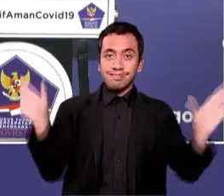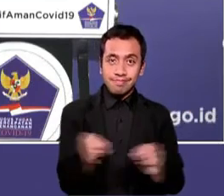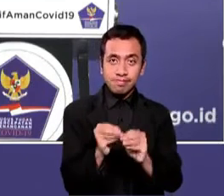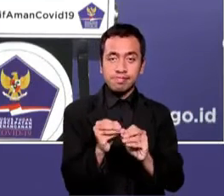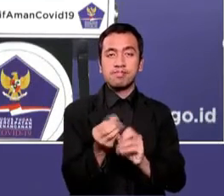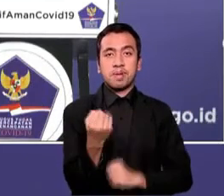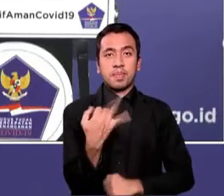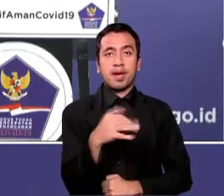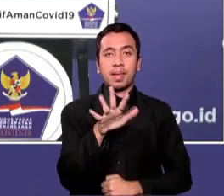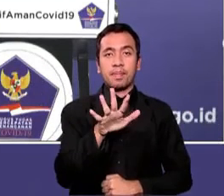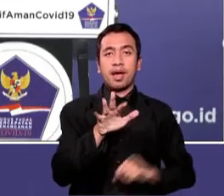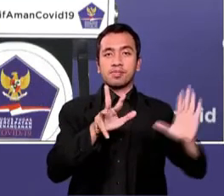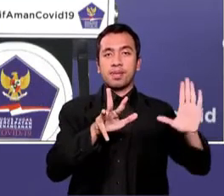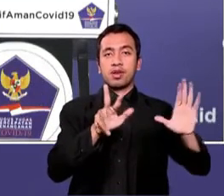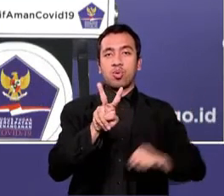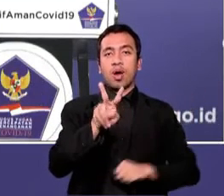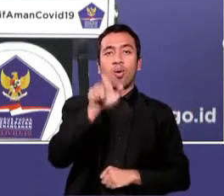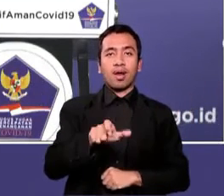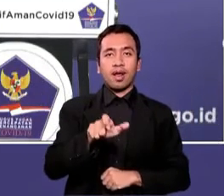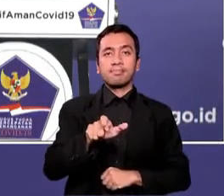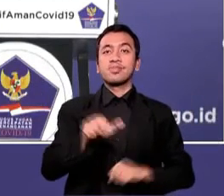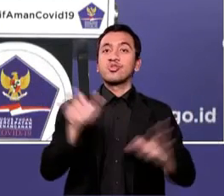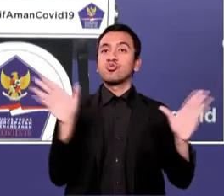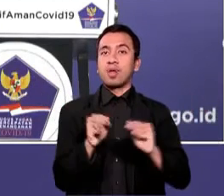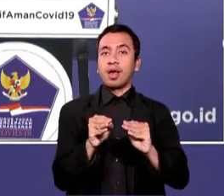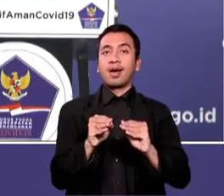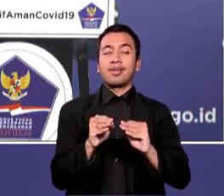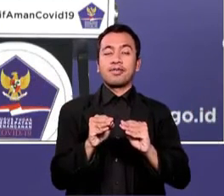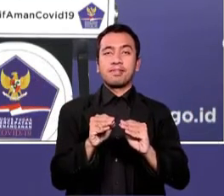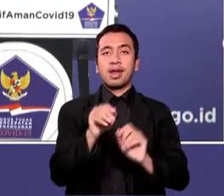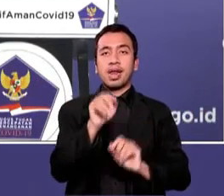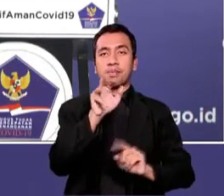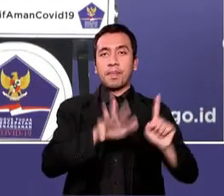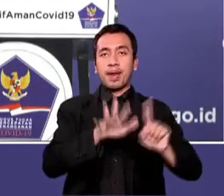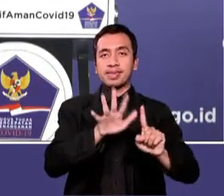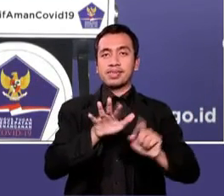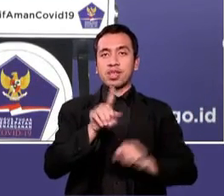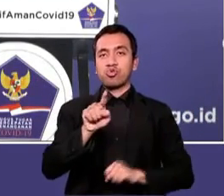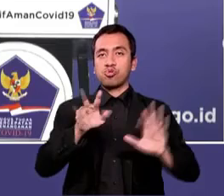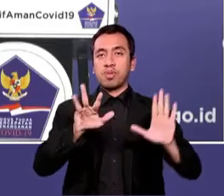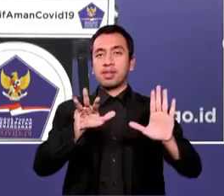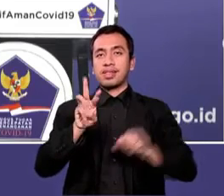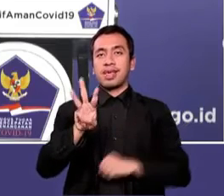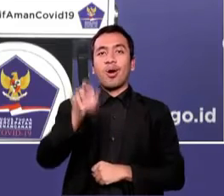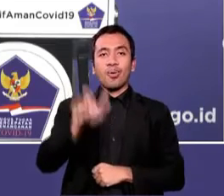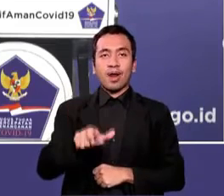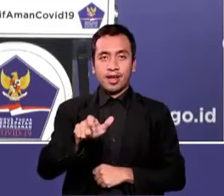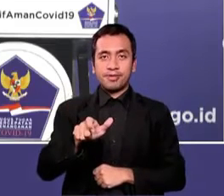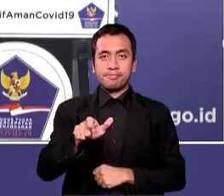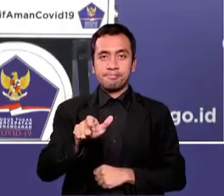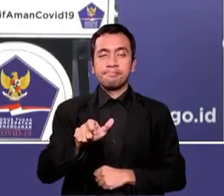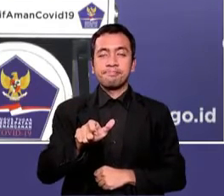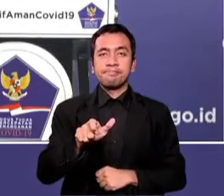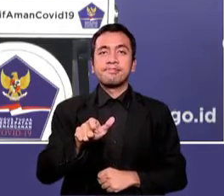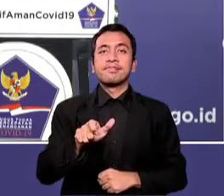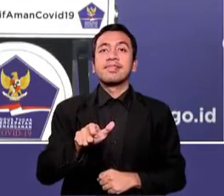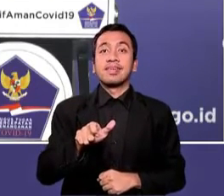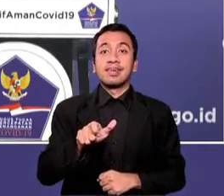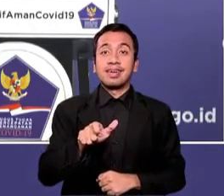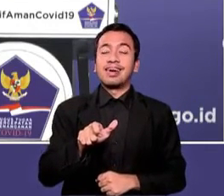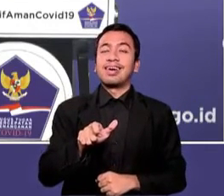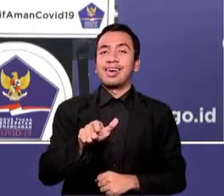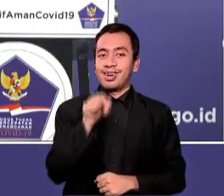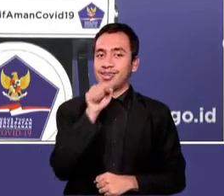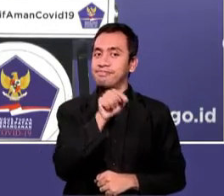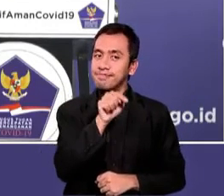adalah 592 orang sehingga akumulasinya adalah 15123 orang memberikan gambaran bahwa